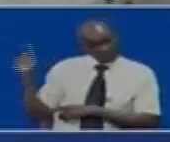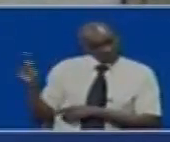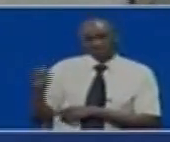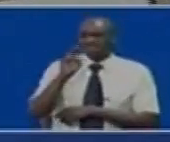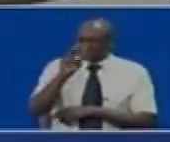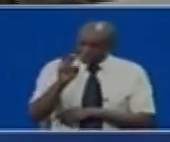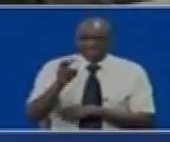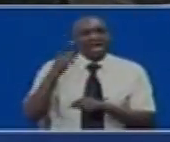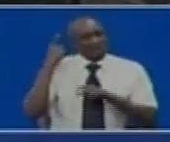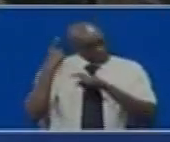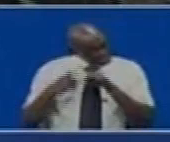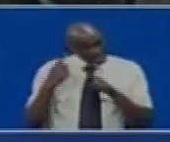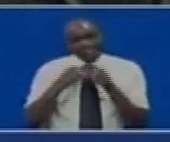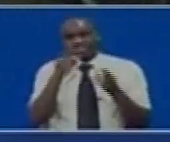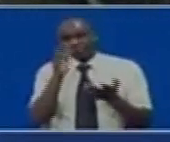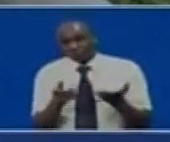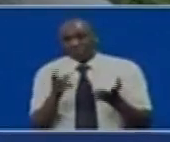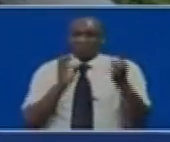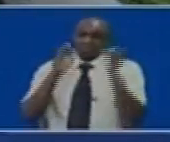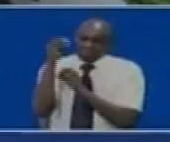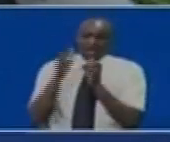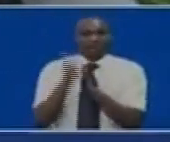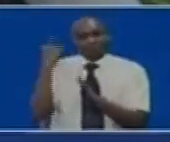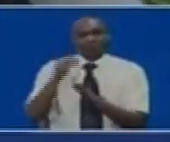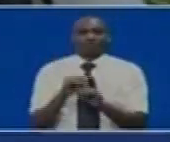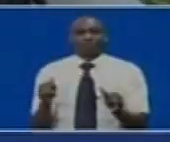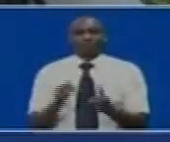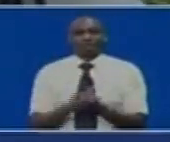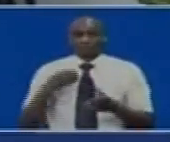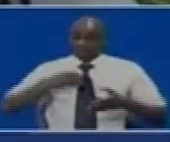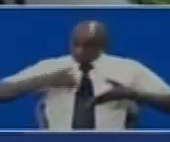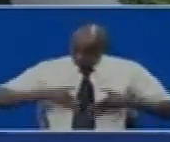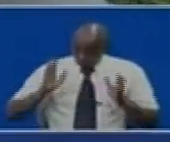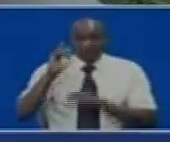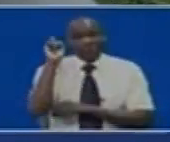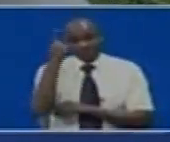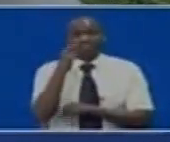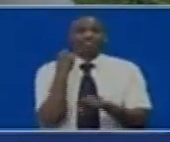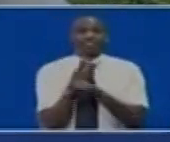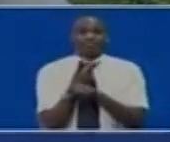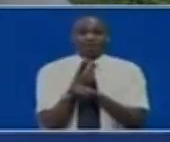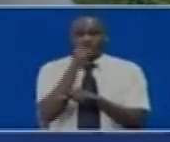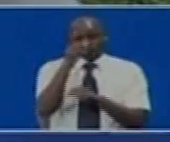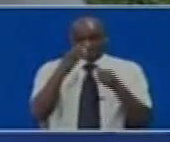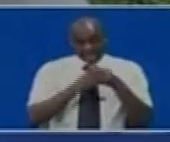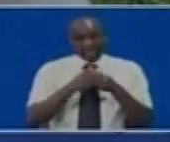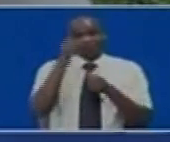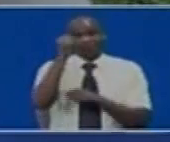siku za ukumbi kung'aa na pia kuchakaa. I was born on 1st